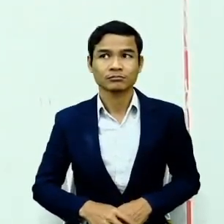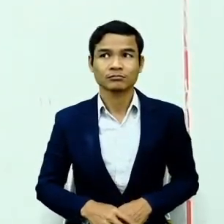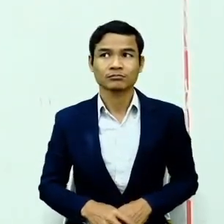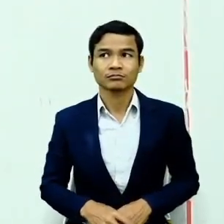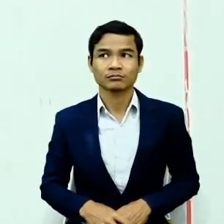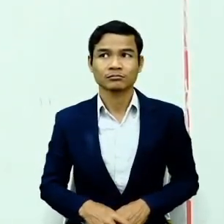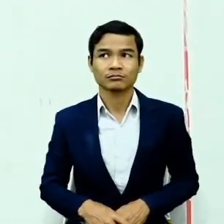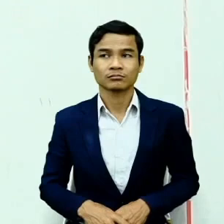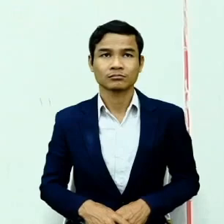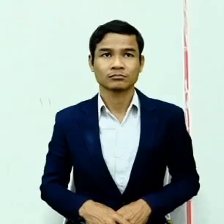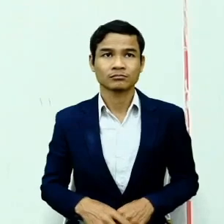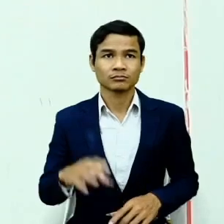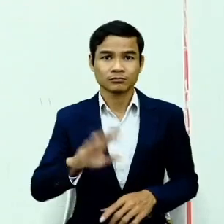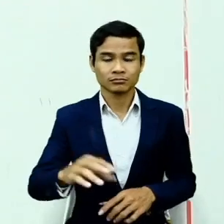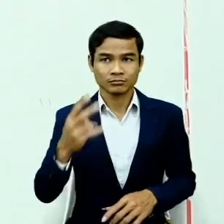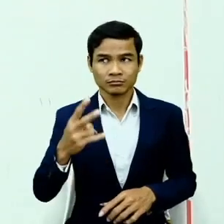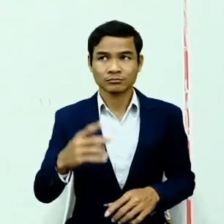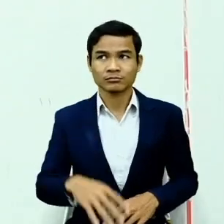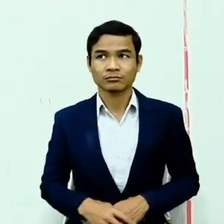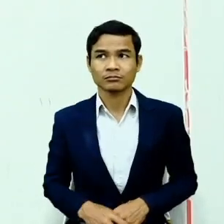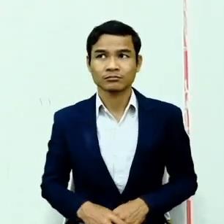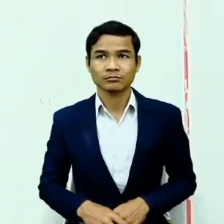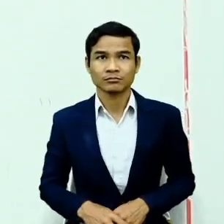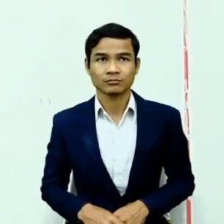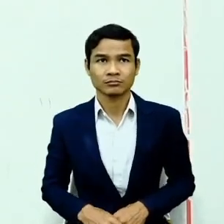Chào con mơ tặng ọc này.